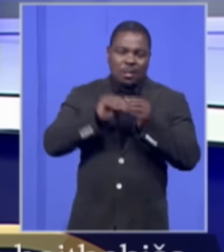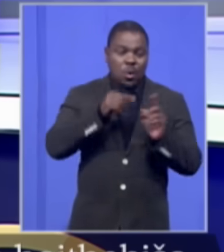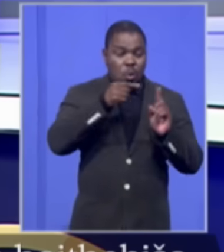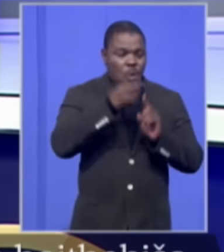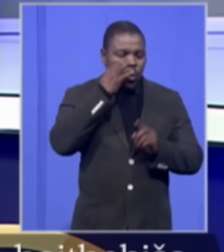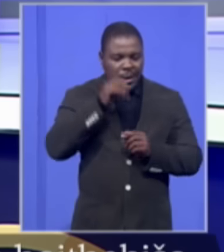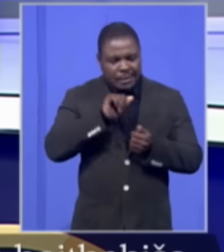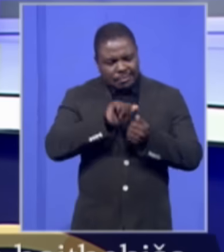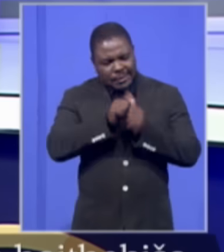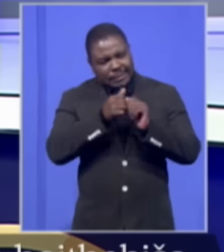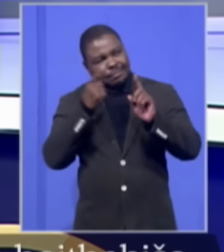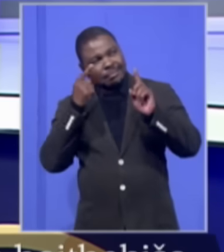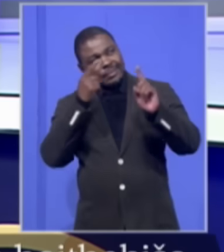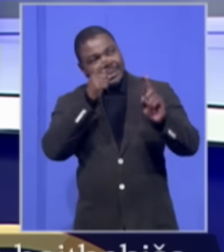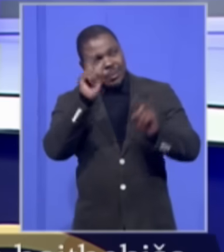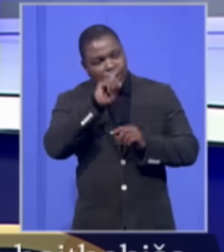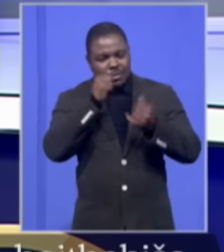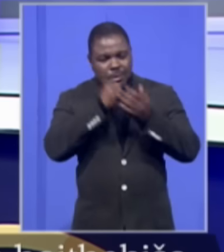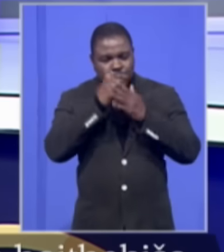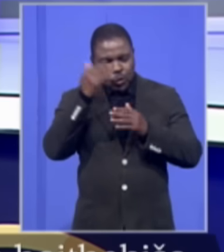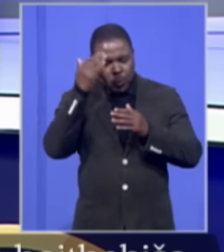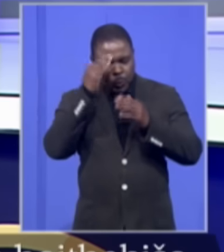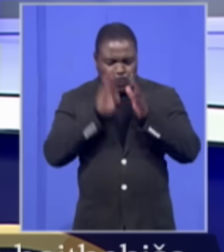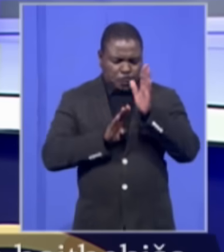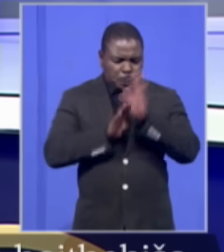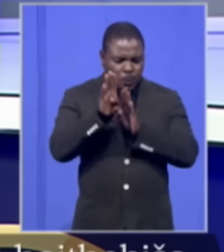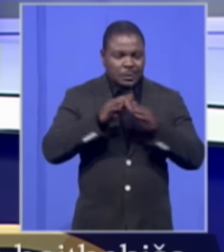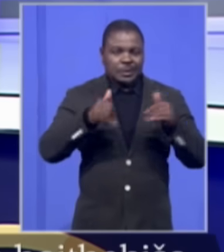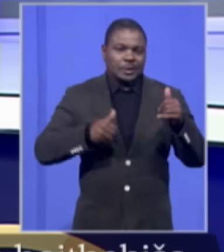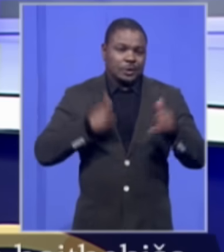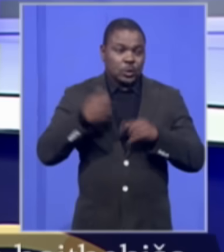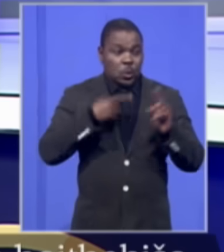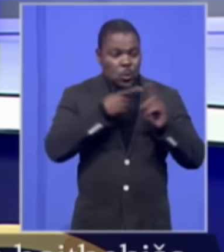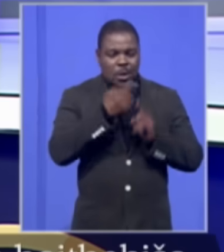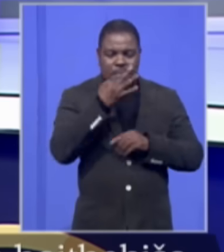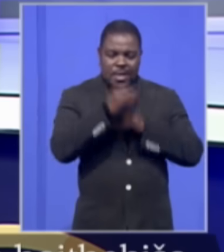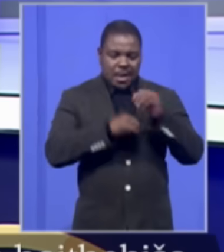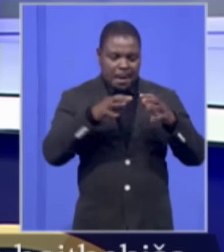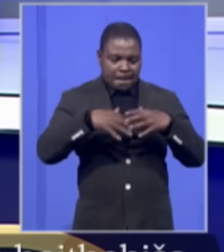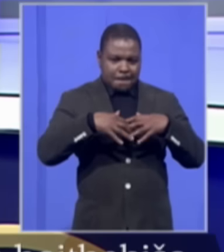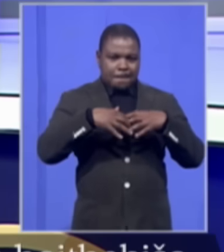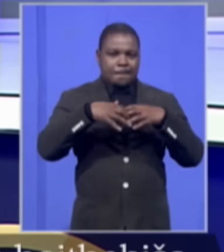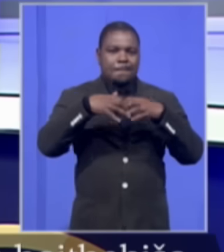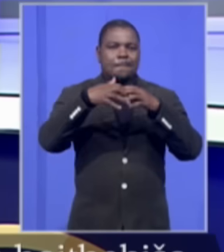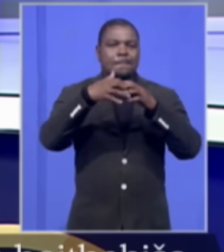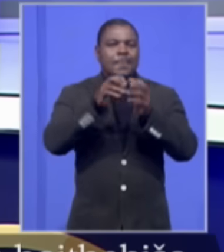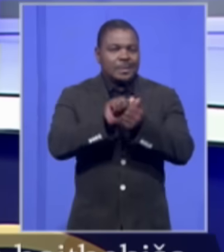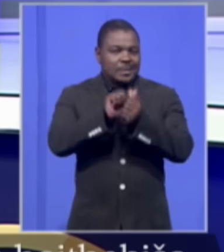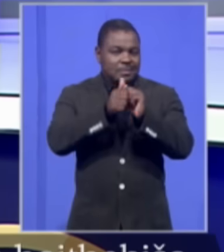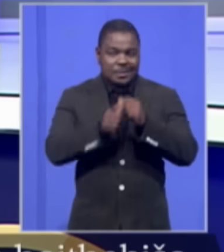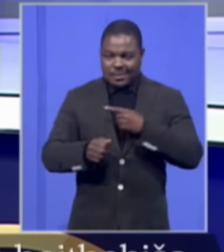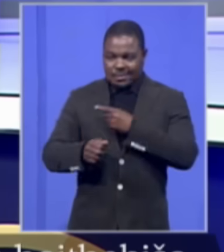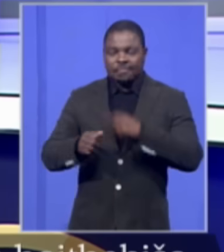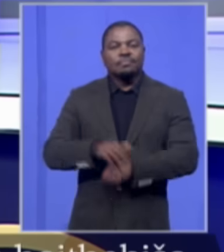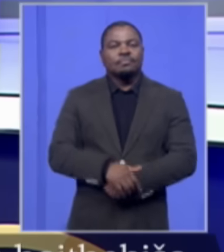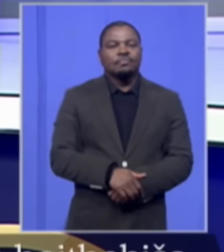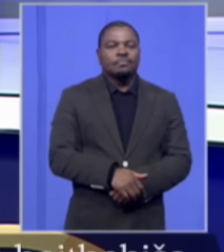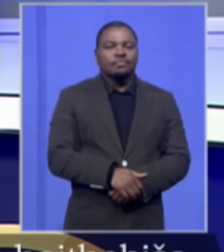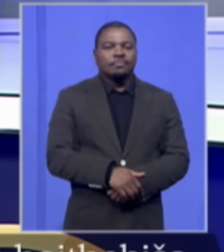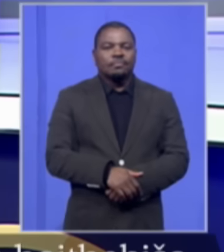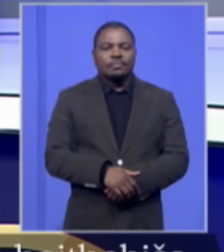ye ke go lotša mabjoko go tša boithabišo le boiketlo gomme go motšere mengwaga e meraro go hlama le go fetša go bopa mohuta o wa thaloko.